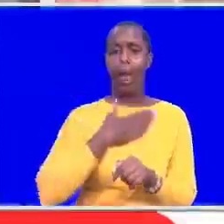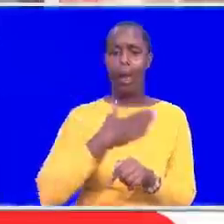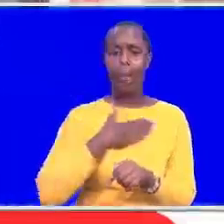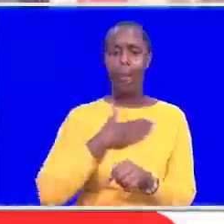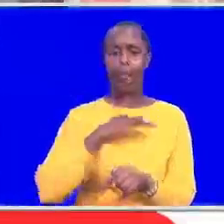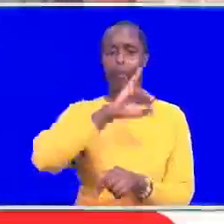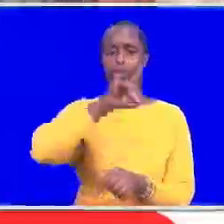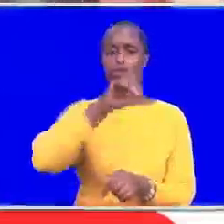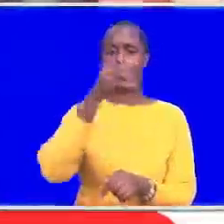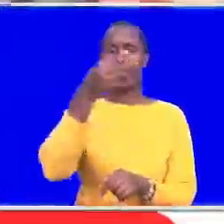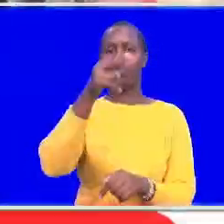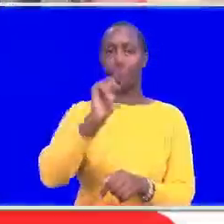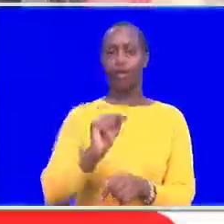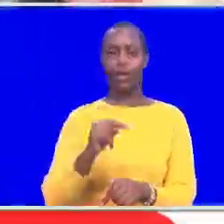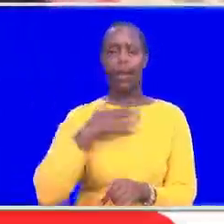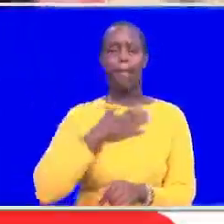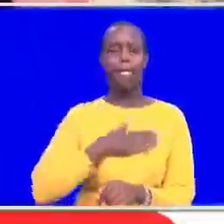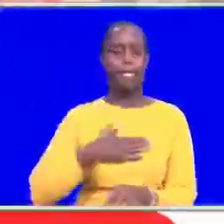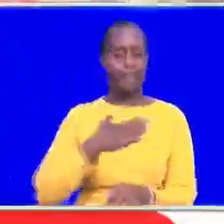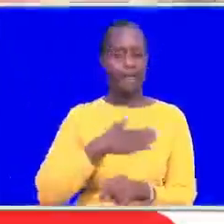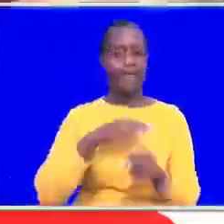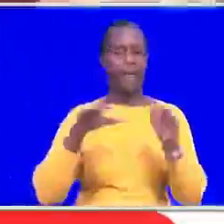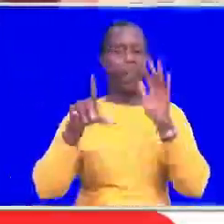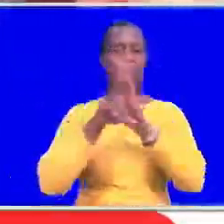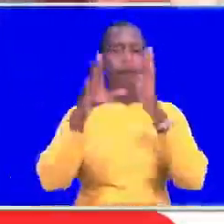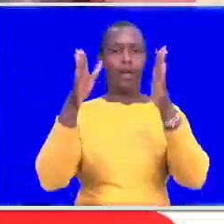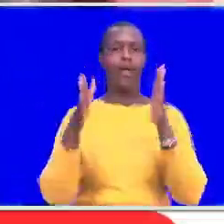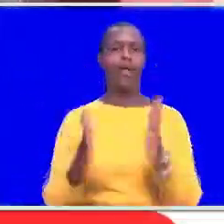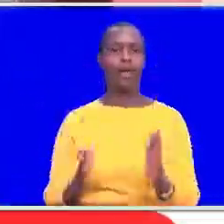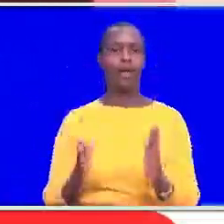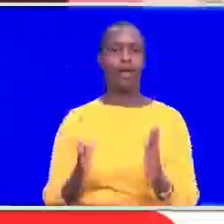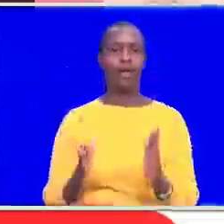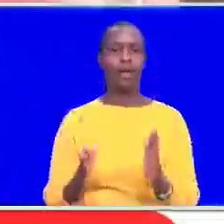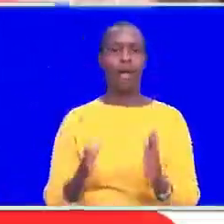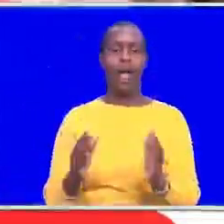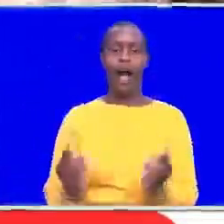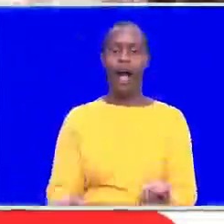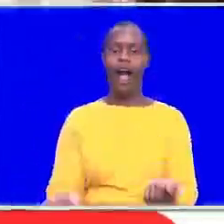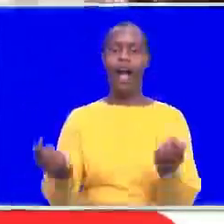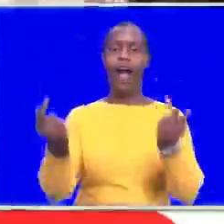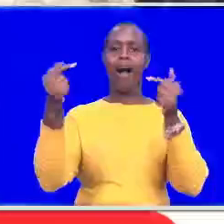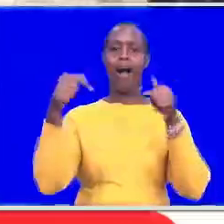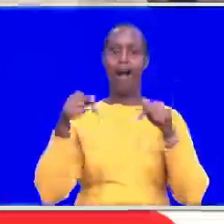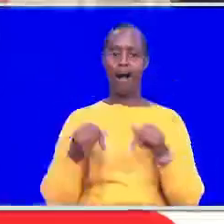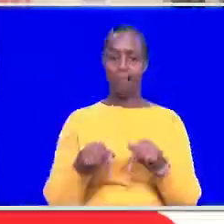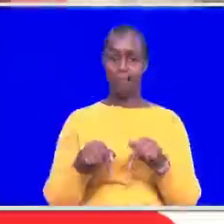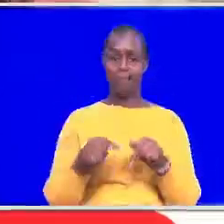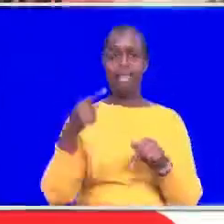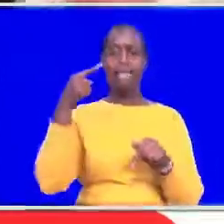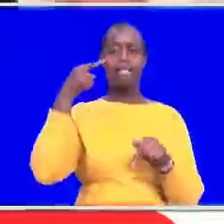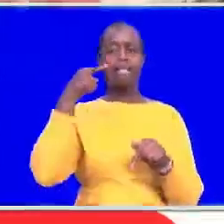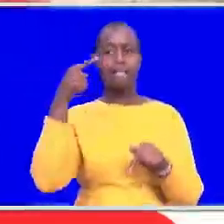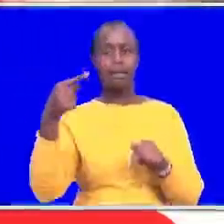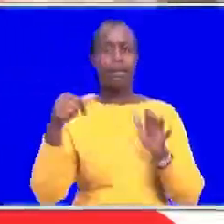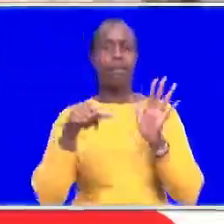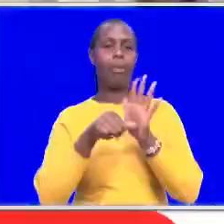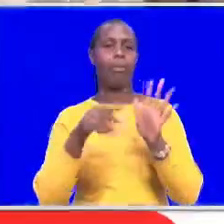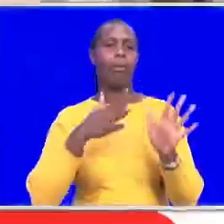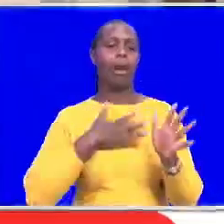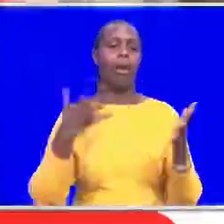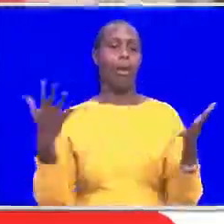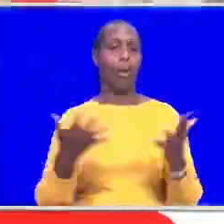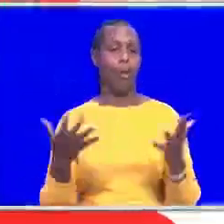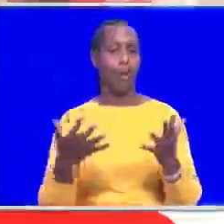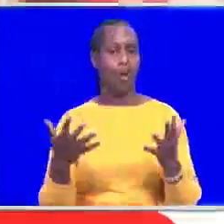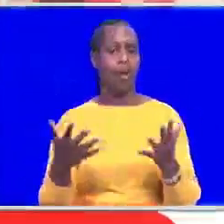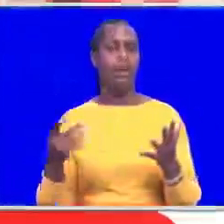John Makali, tafadhali wakili. Tembea Mayanja. Ona shida watu wa Mayanja wanapitia. Naambia gavana